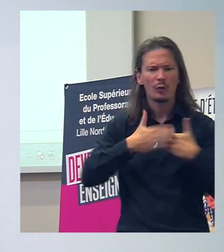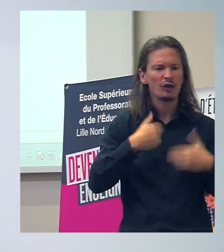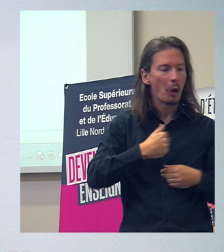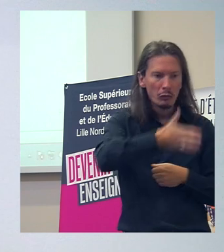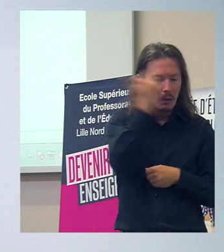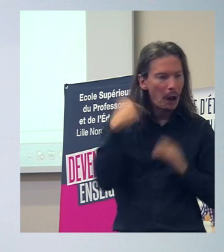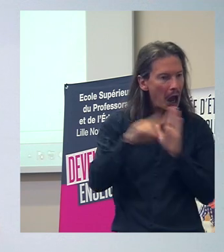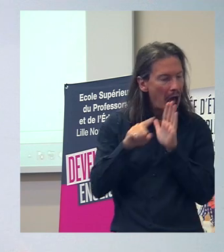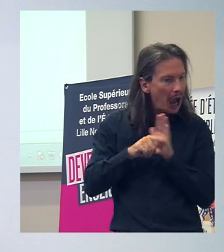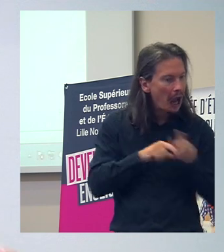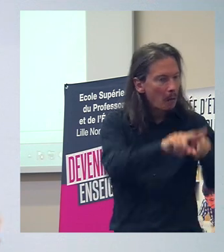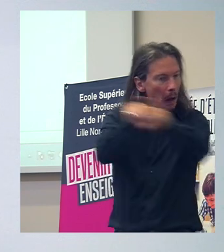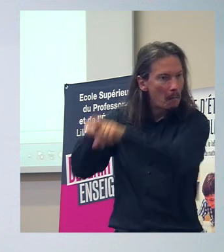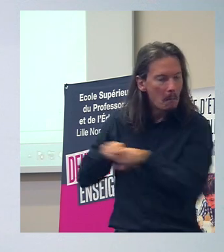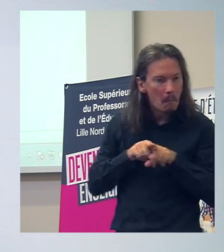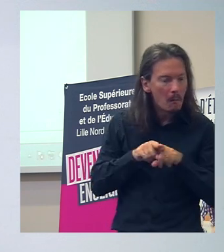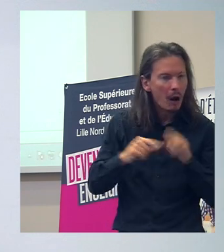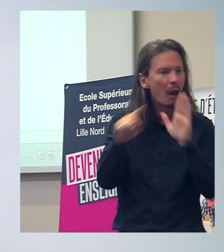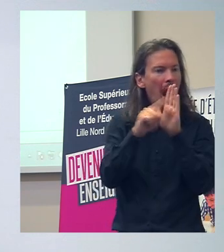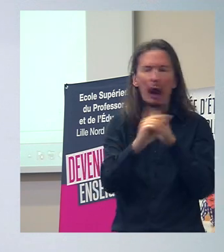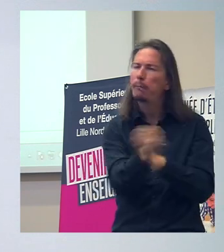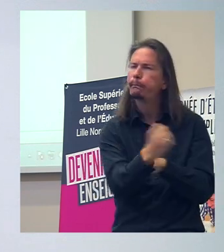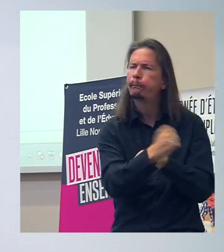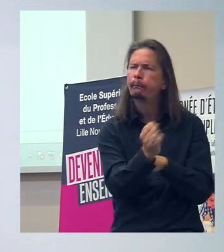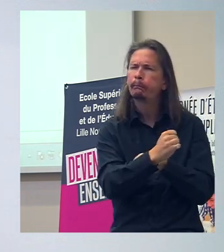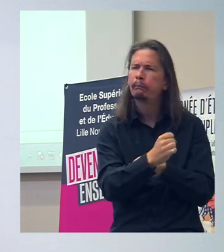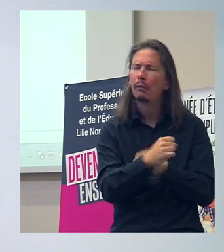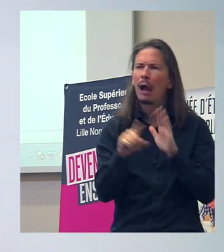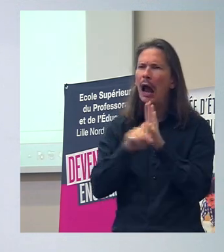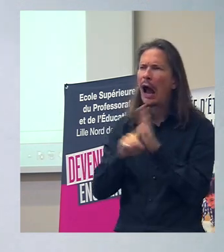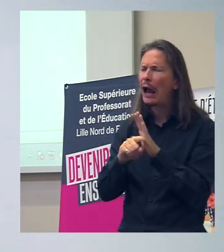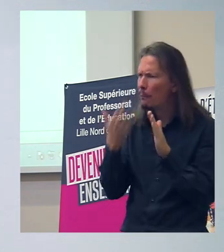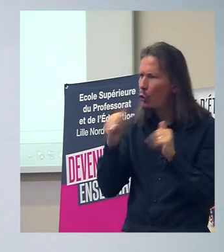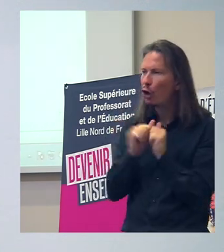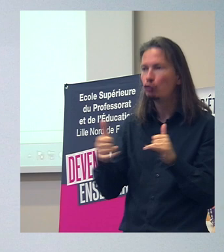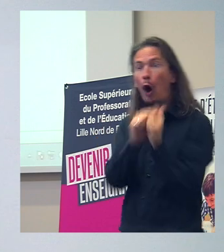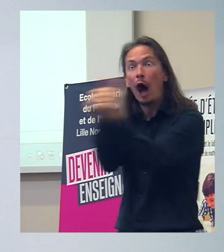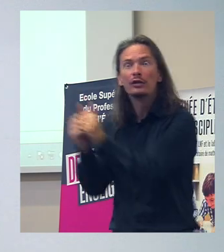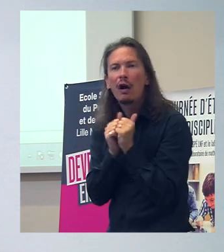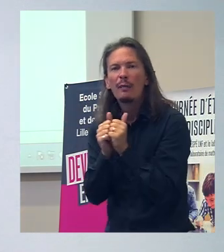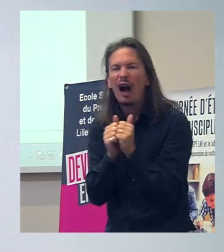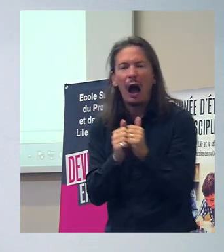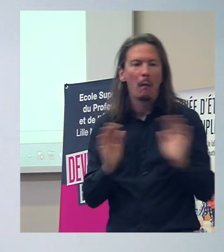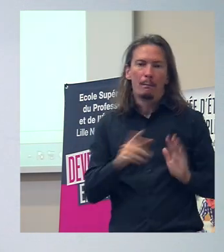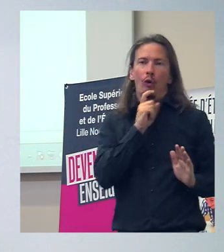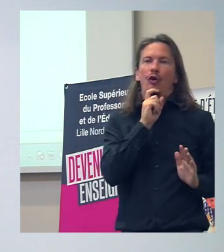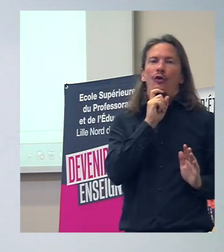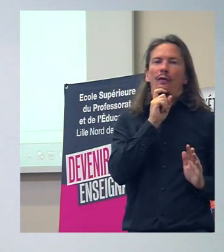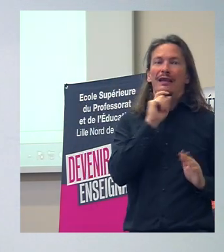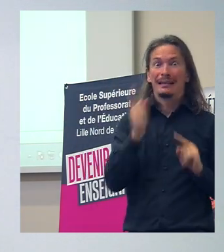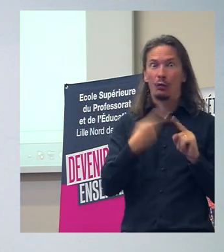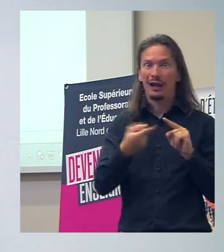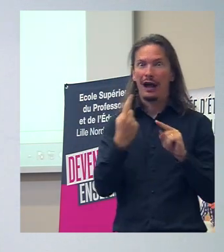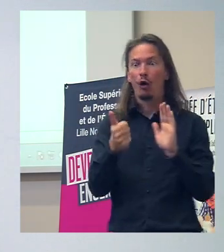règle qui leur permettrait de jouer ensemble. Et c'est là où c'est très important de comprendre le rôle de la